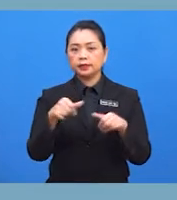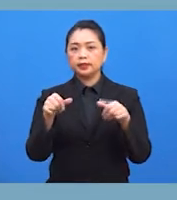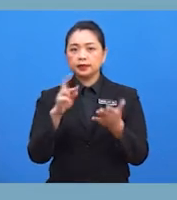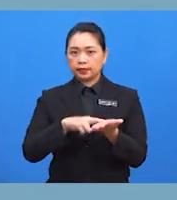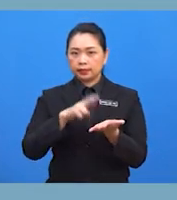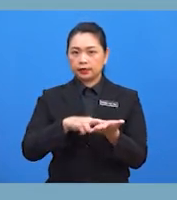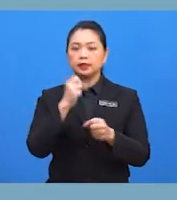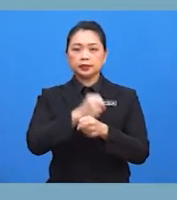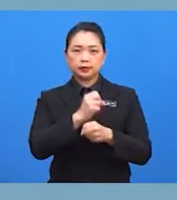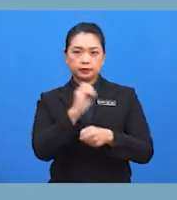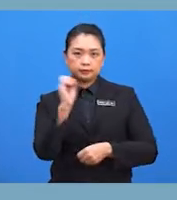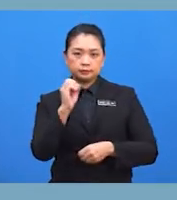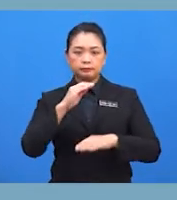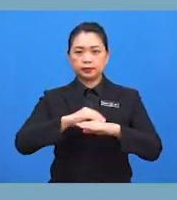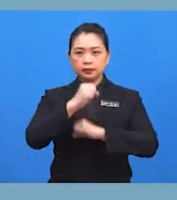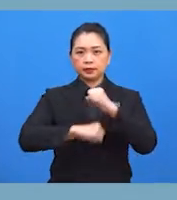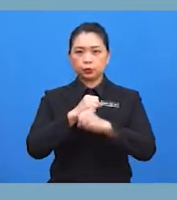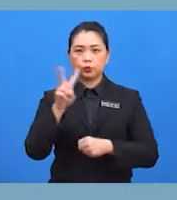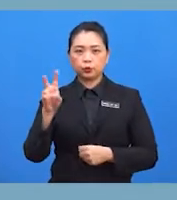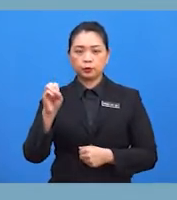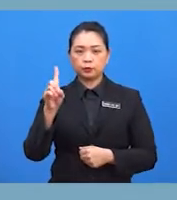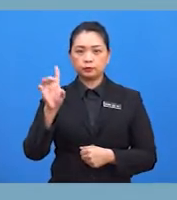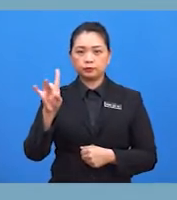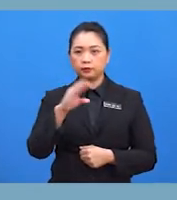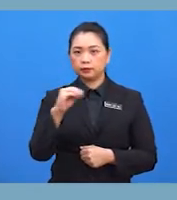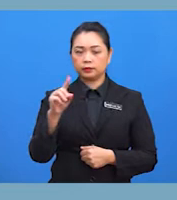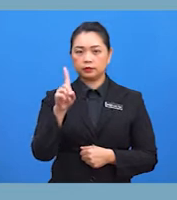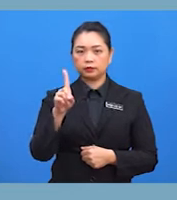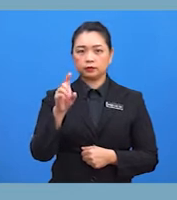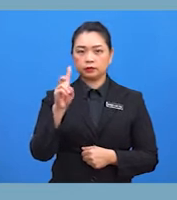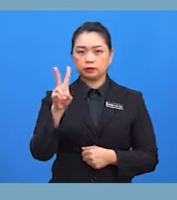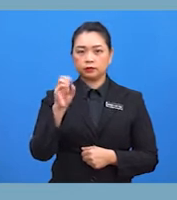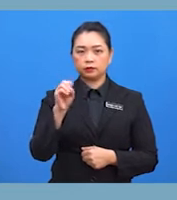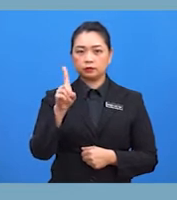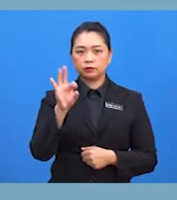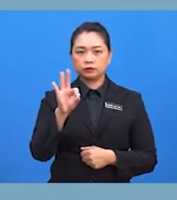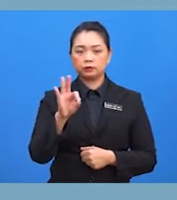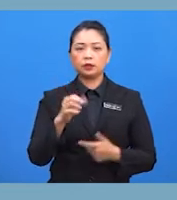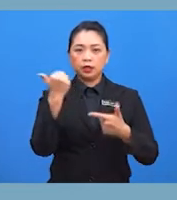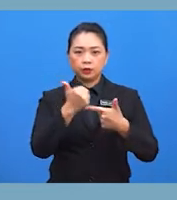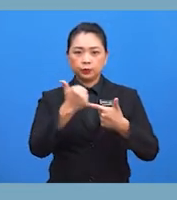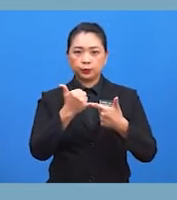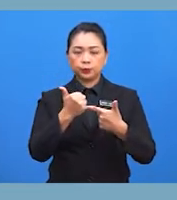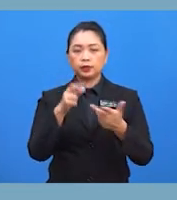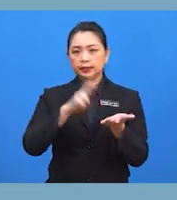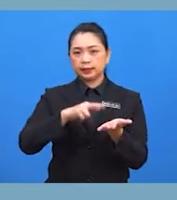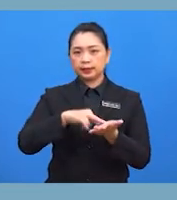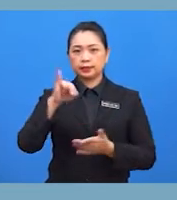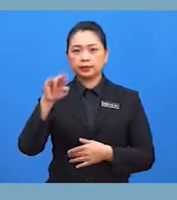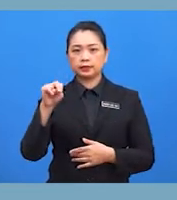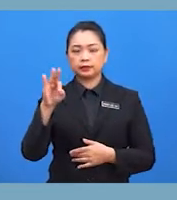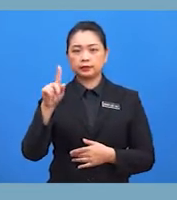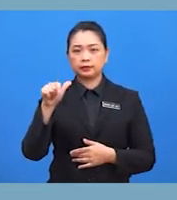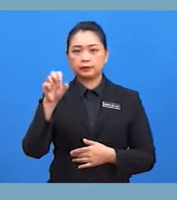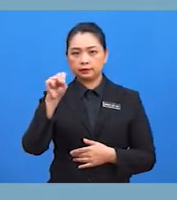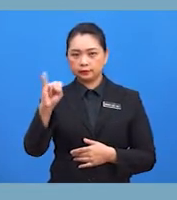tahun 2018 dan 2019. Kedua, kadar inflasi pada tahun 2018